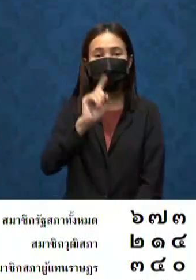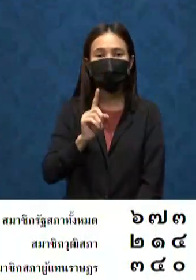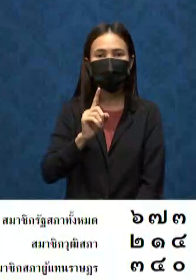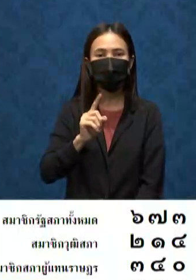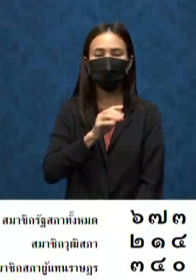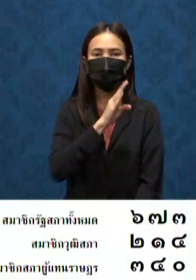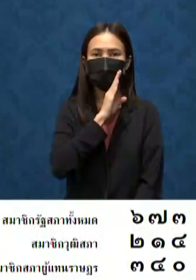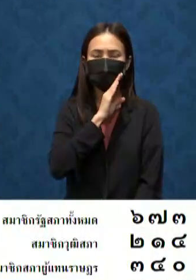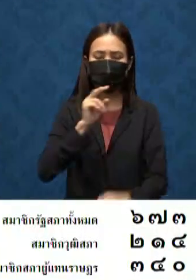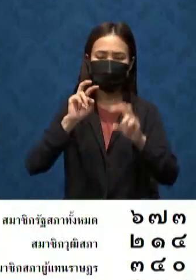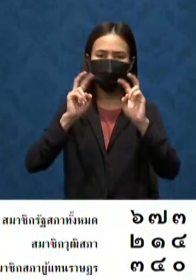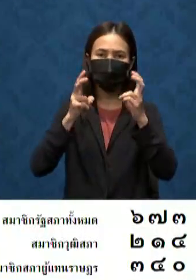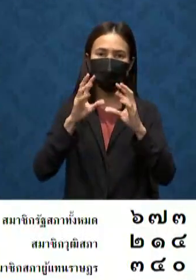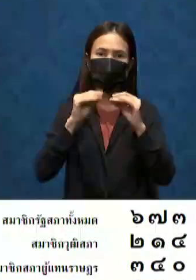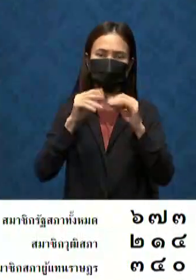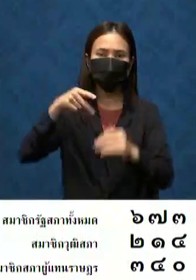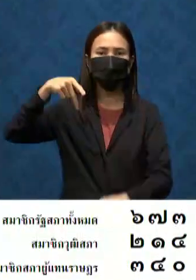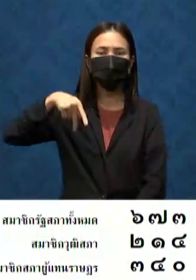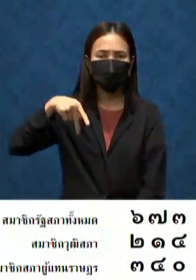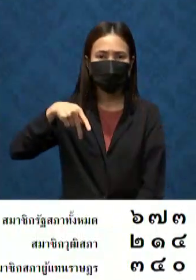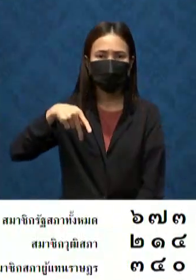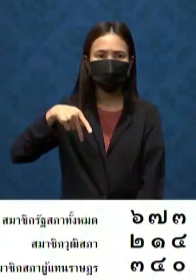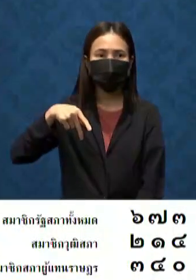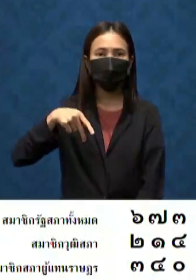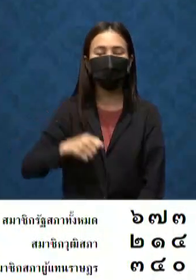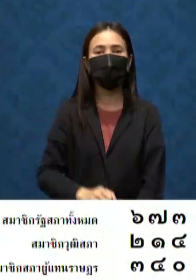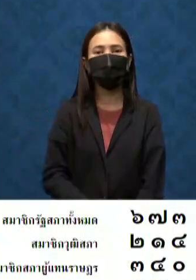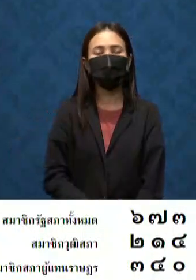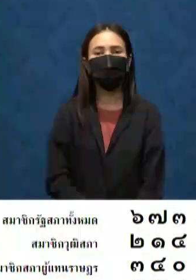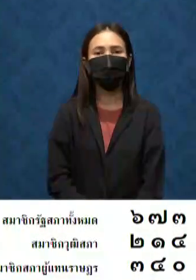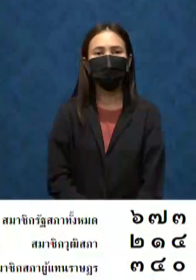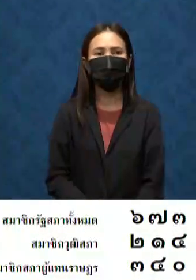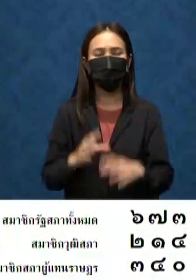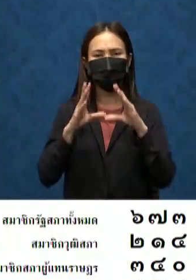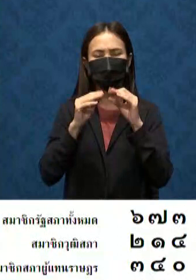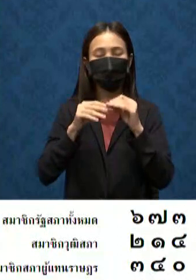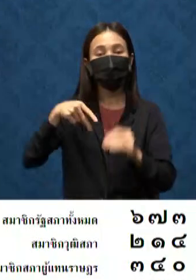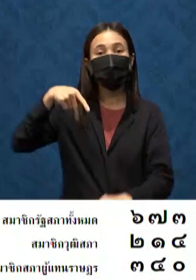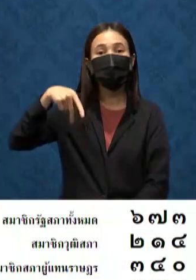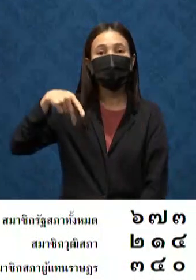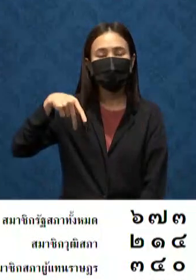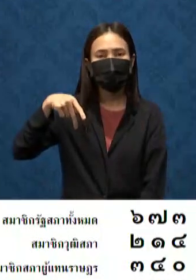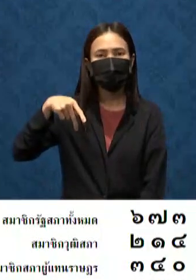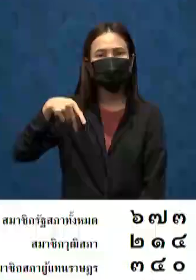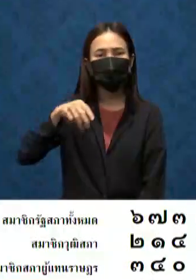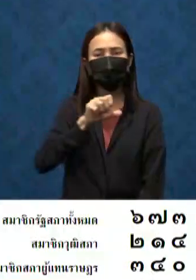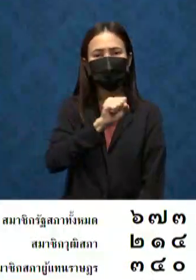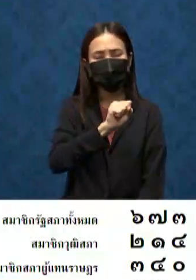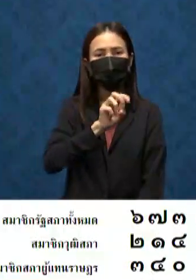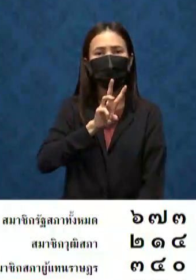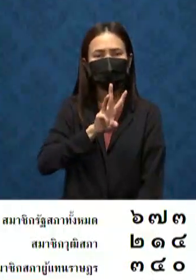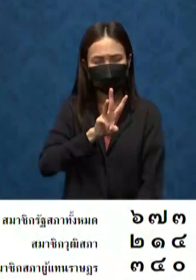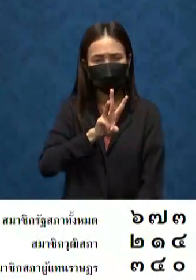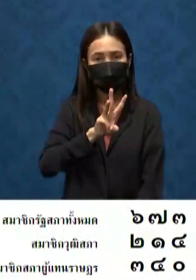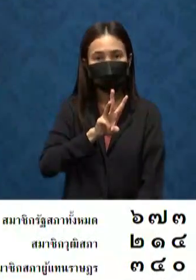การบรรจุวาระพิเศษซึ่งทุกครั้งเนี่ยจะประชุมประชาภิเษกอย่างไรก็ตามสมาธิสภาก็ได้รับ